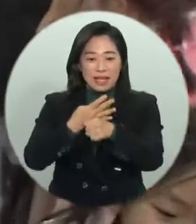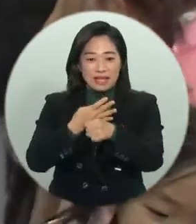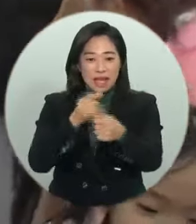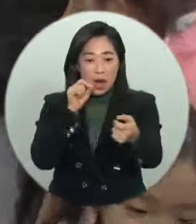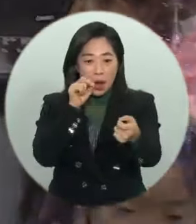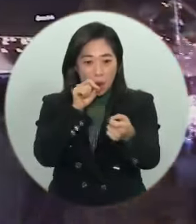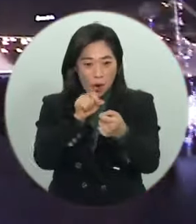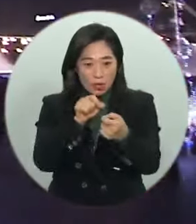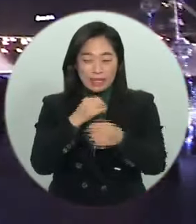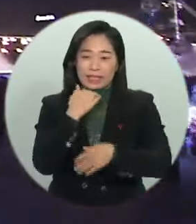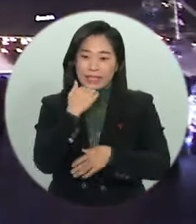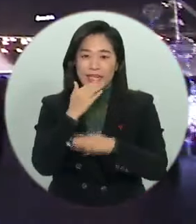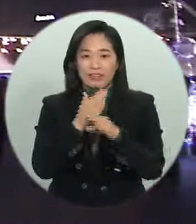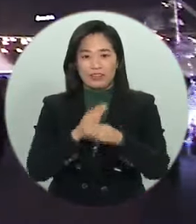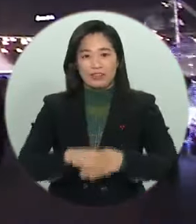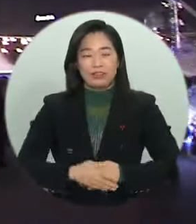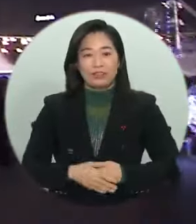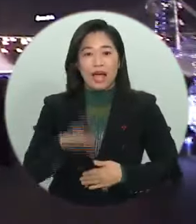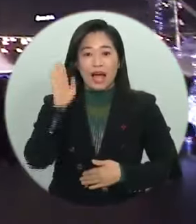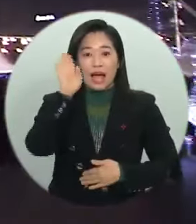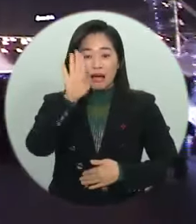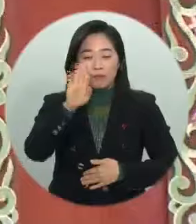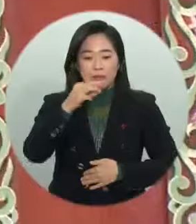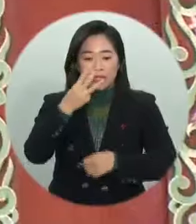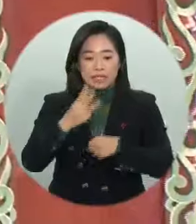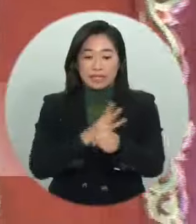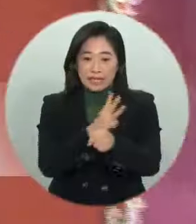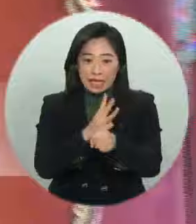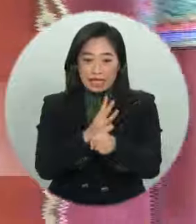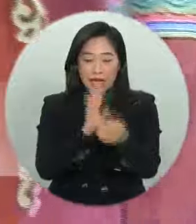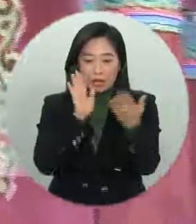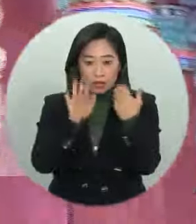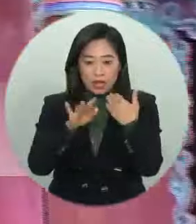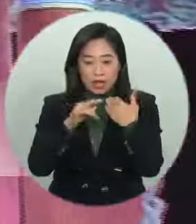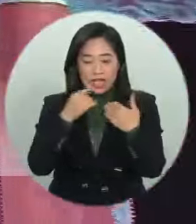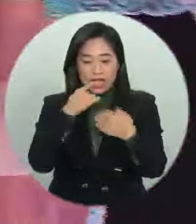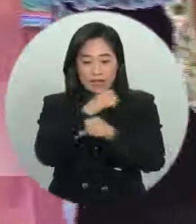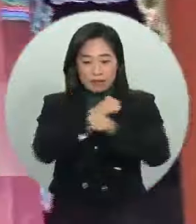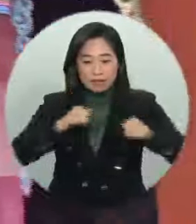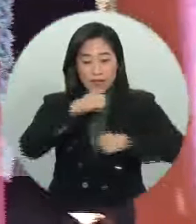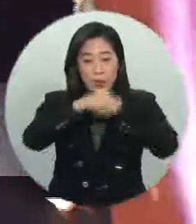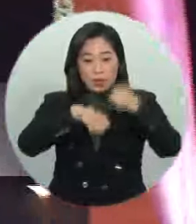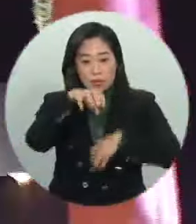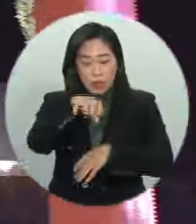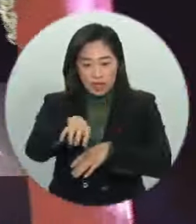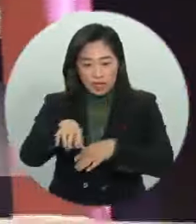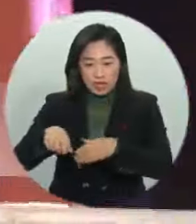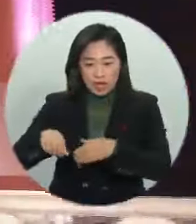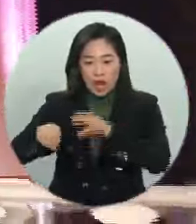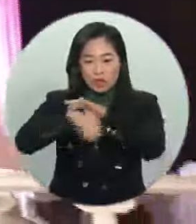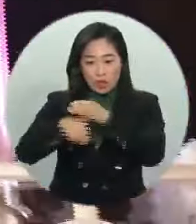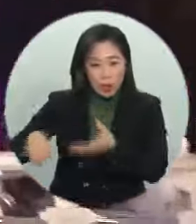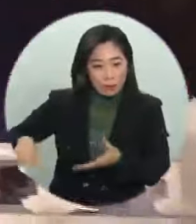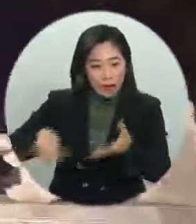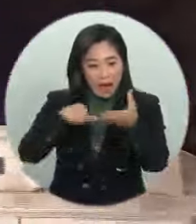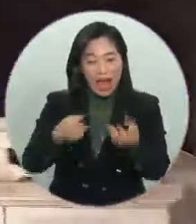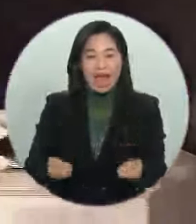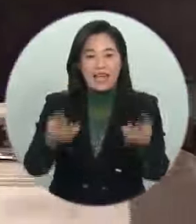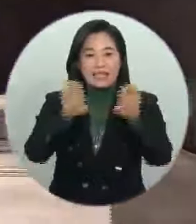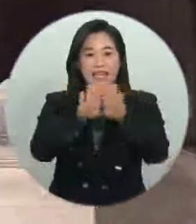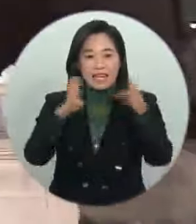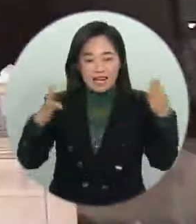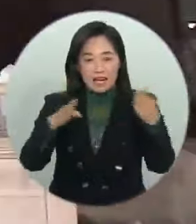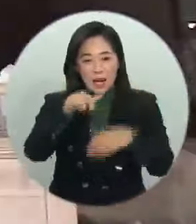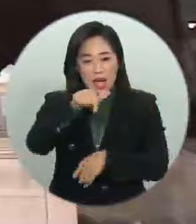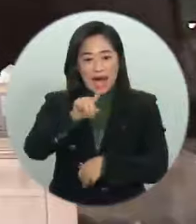있습니다. 앞으로 3시간쯤 뒤면 5.18 민주광장에서 재하애종 타종 행사가 열립니다. 타종 행사에는